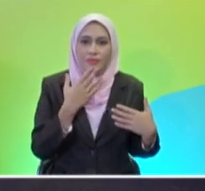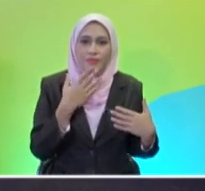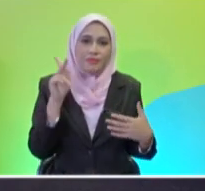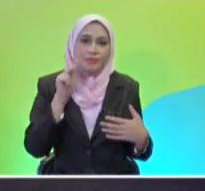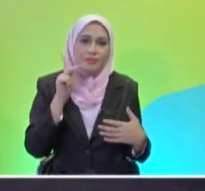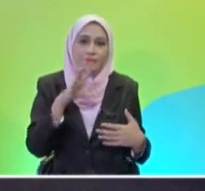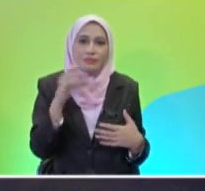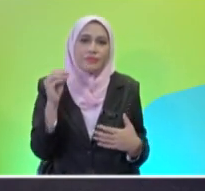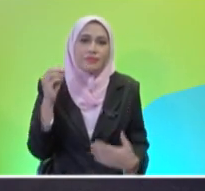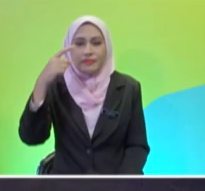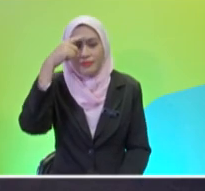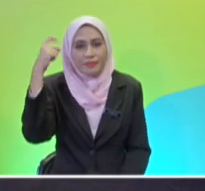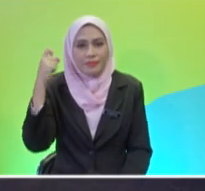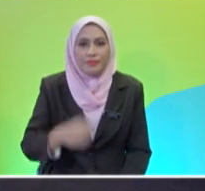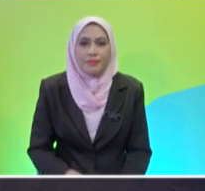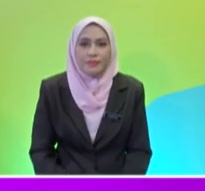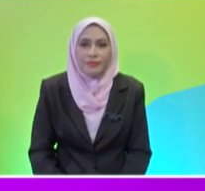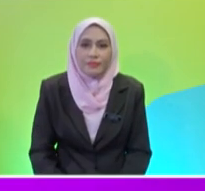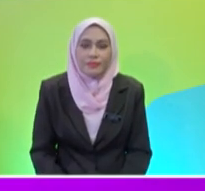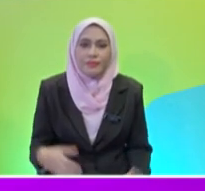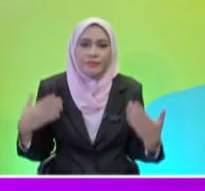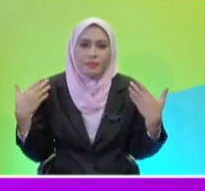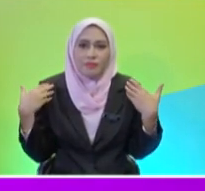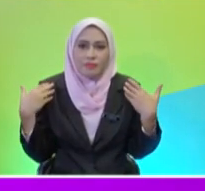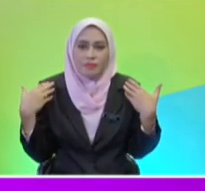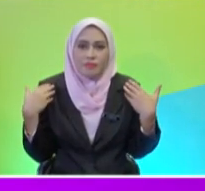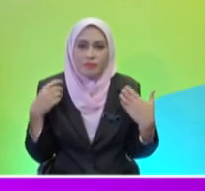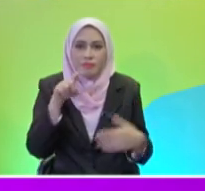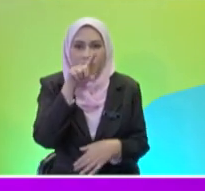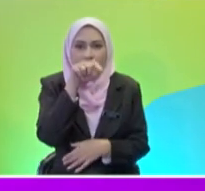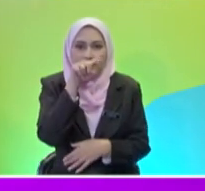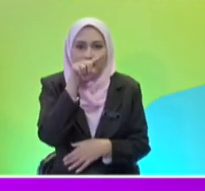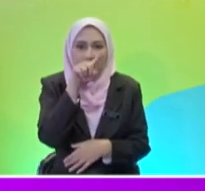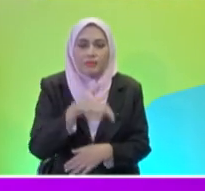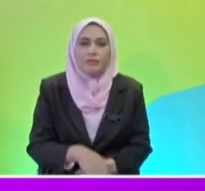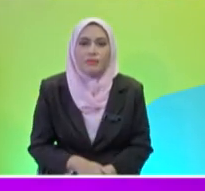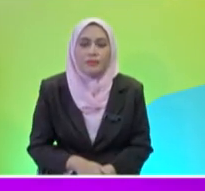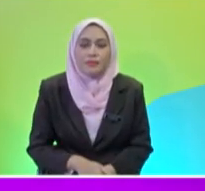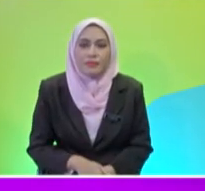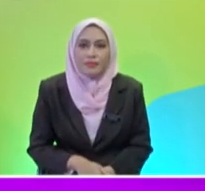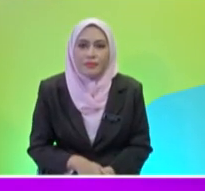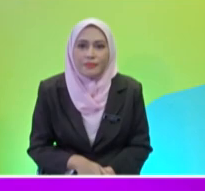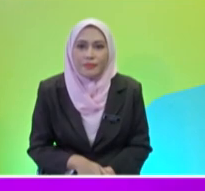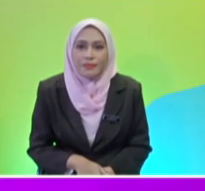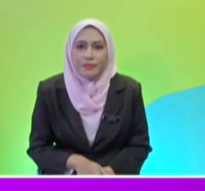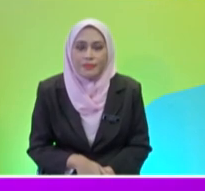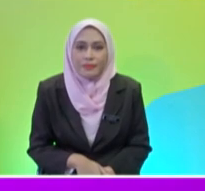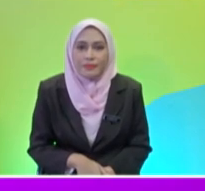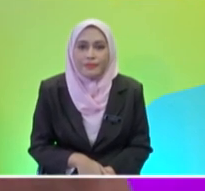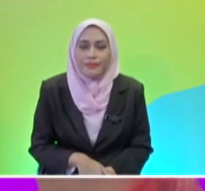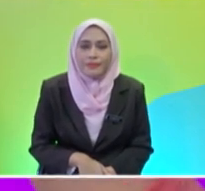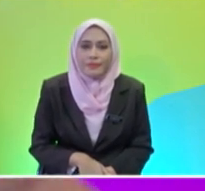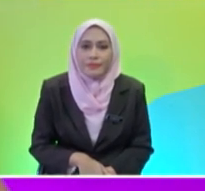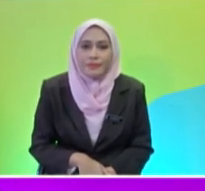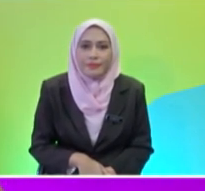cikgu? Lepas tu kat depan dia tu macam ada sesungut kan. Dia ada sesungut dia.